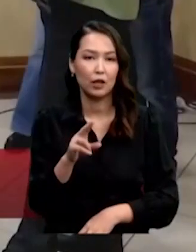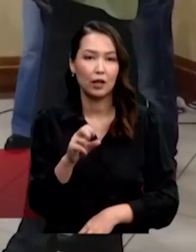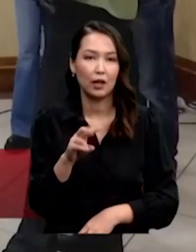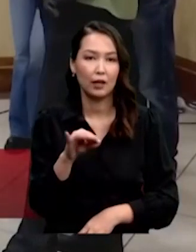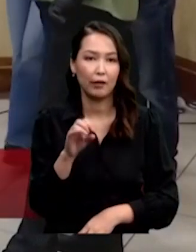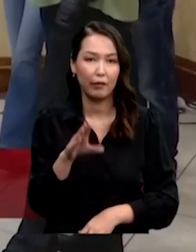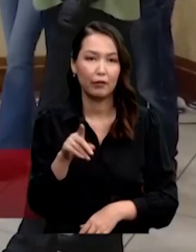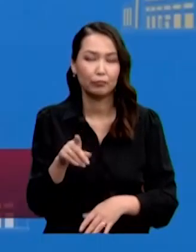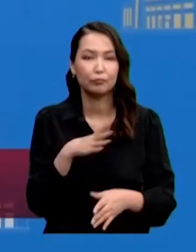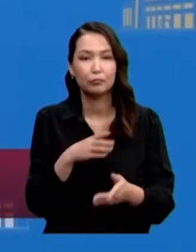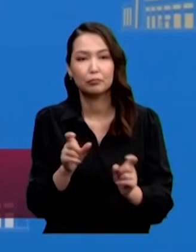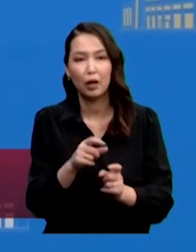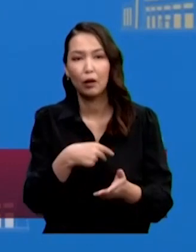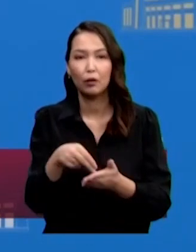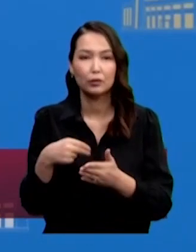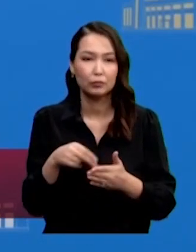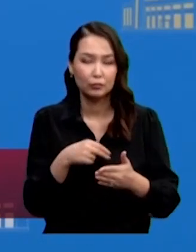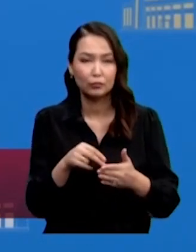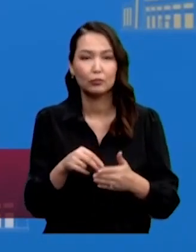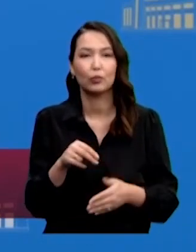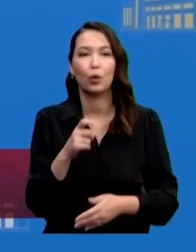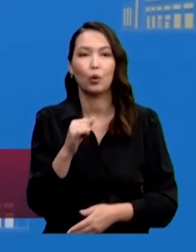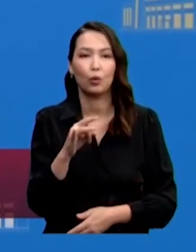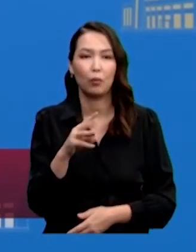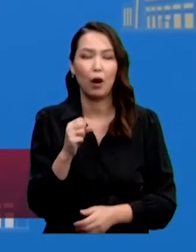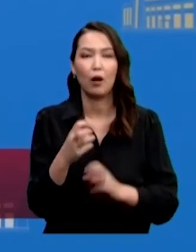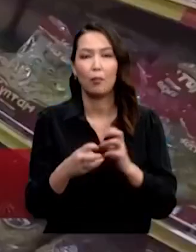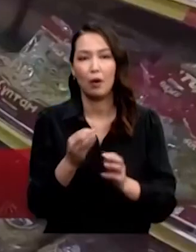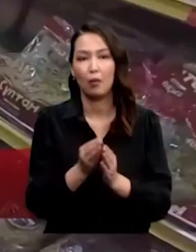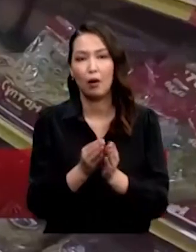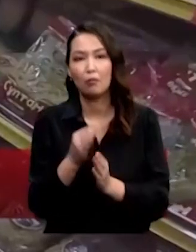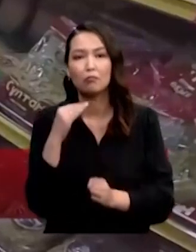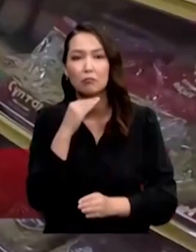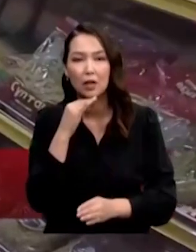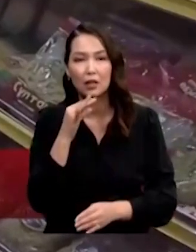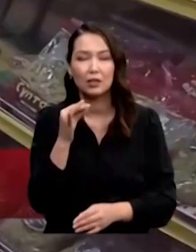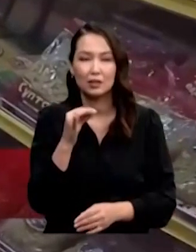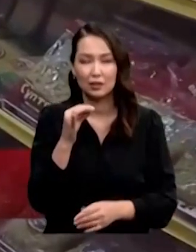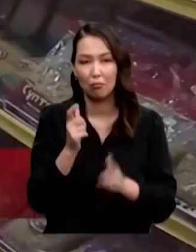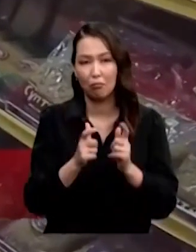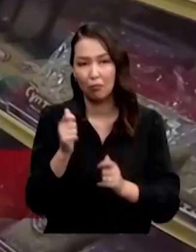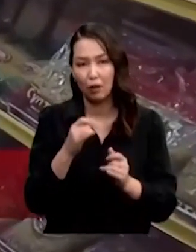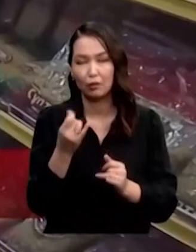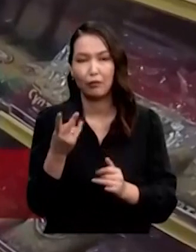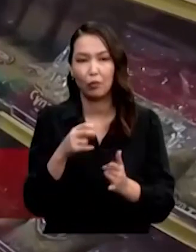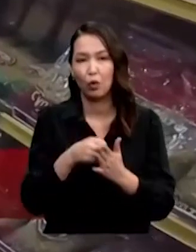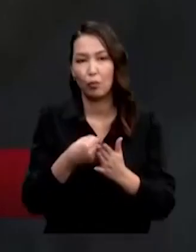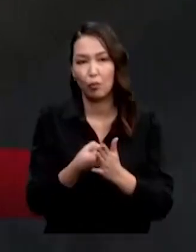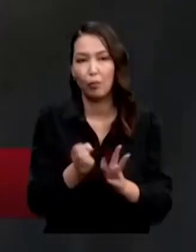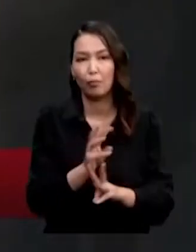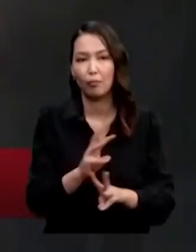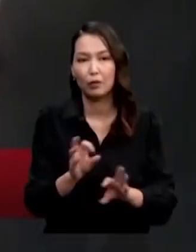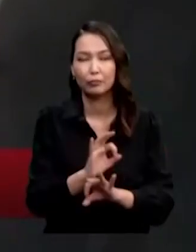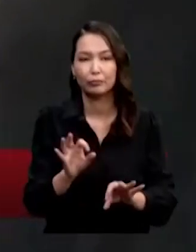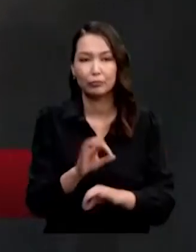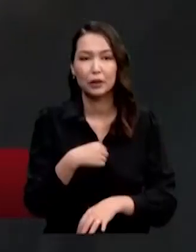по магазинам и купил продуктовый набор из хурмы, помидоров, огурцов, мяса, кисломолочки и двух лепешек. Министр сказал,